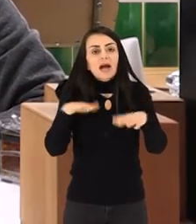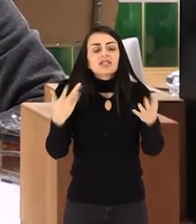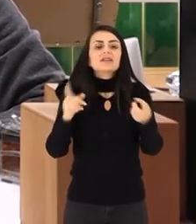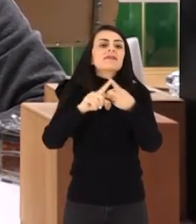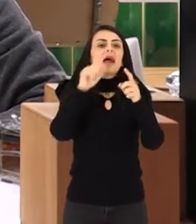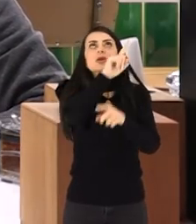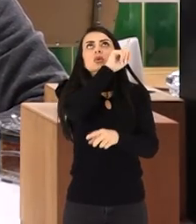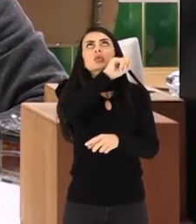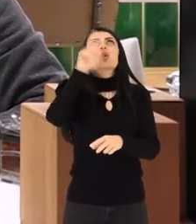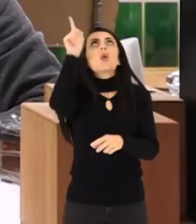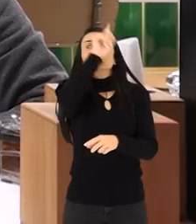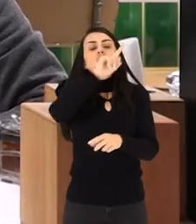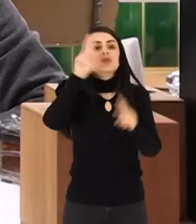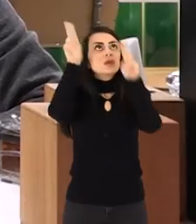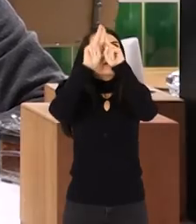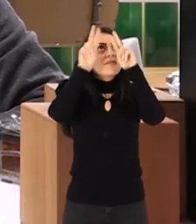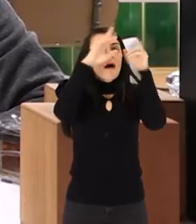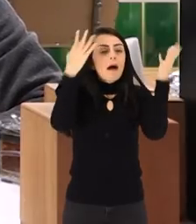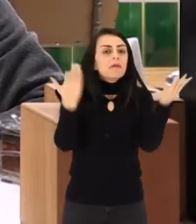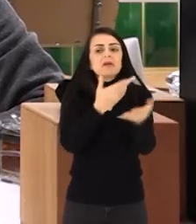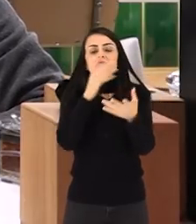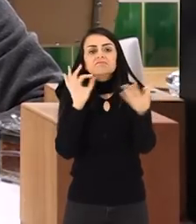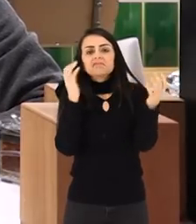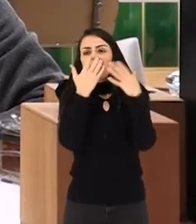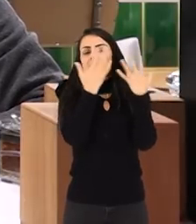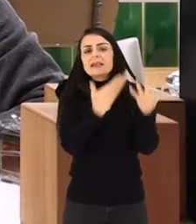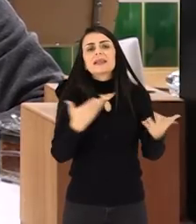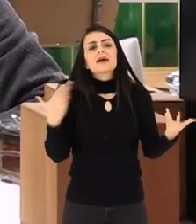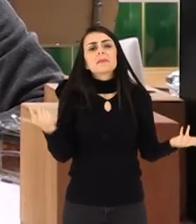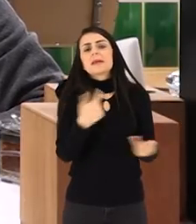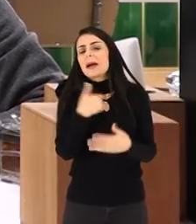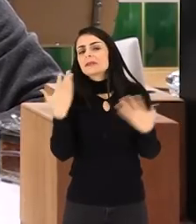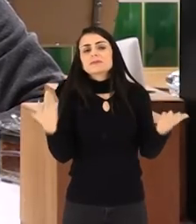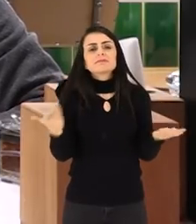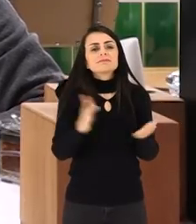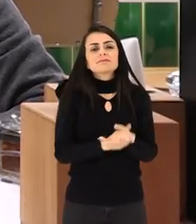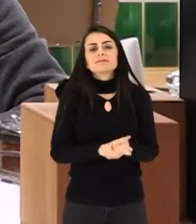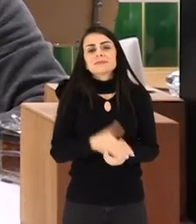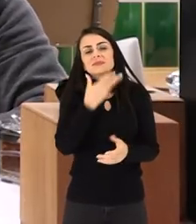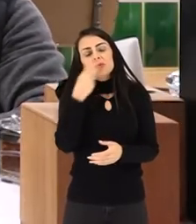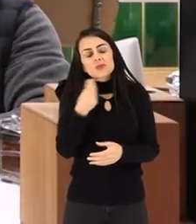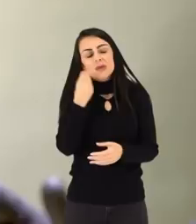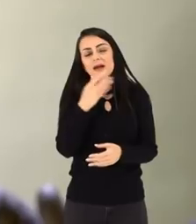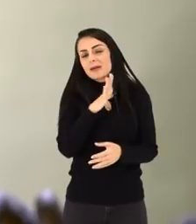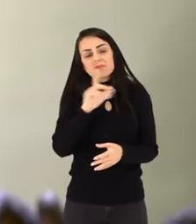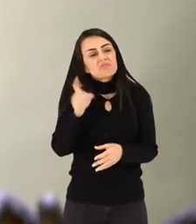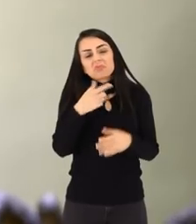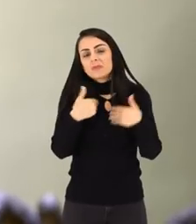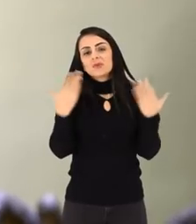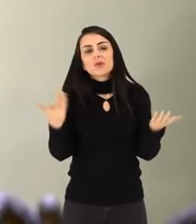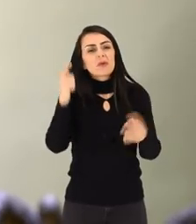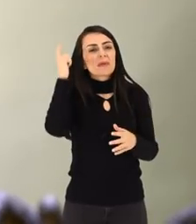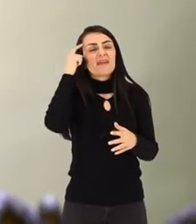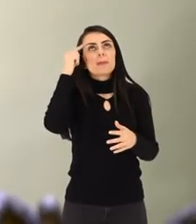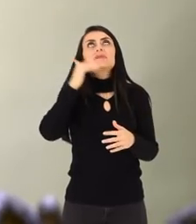gökyüzüyle ilgilenmek, ya ben gökyüzüyle ilgilenmeyi daha güzel buluyorum. Çünkü